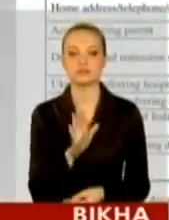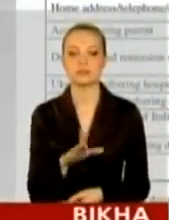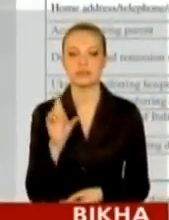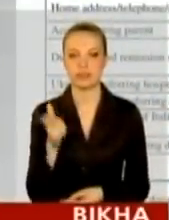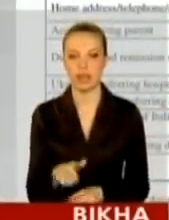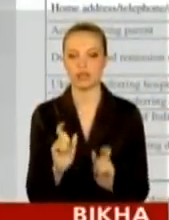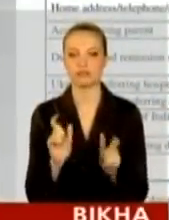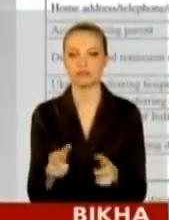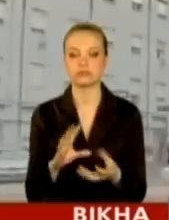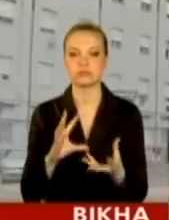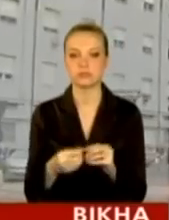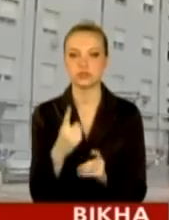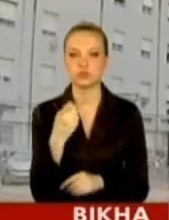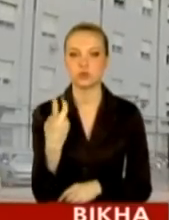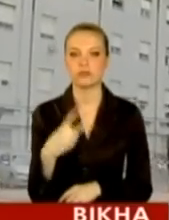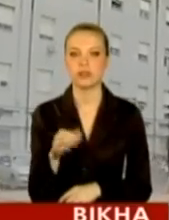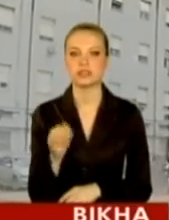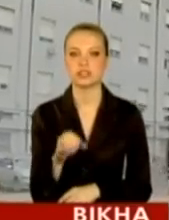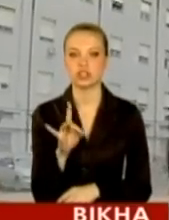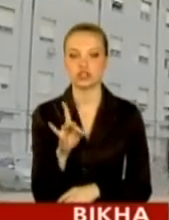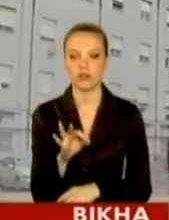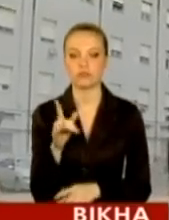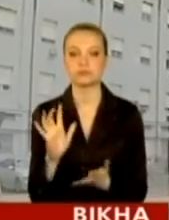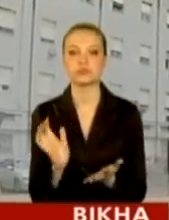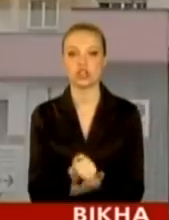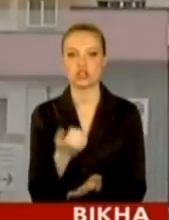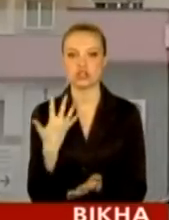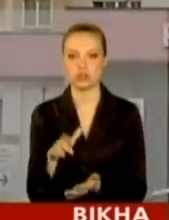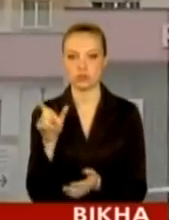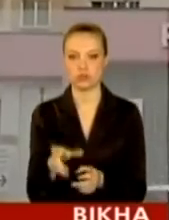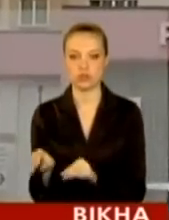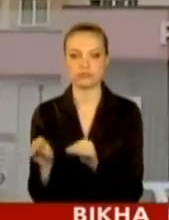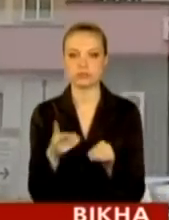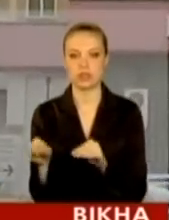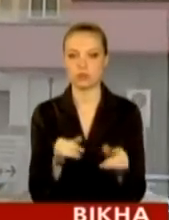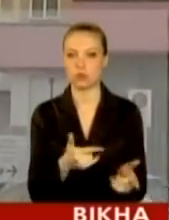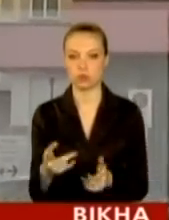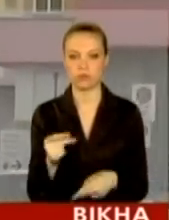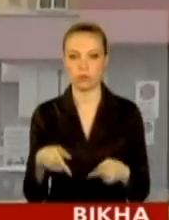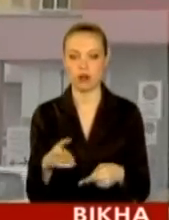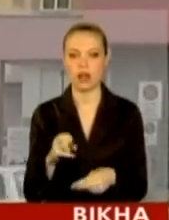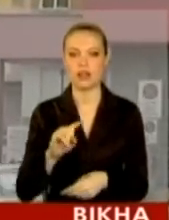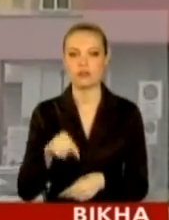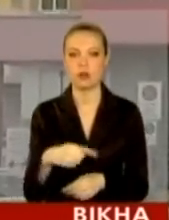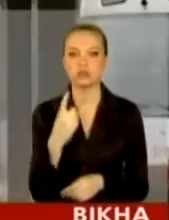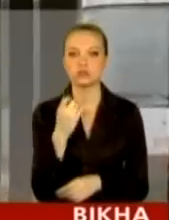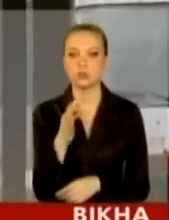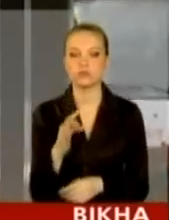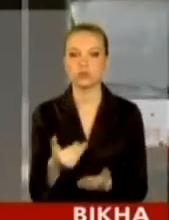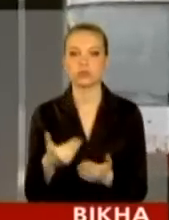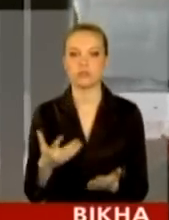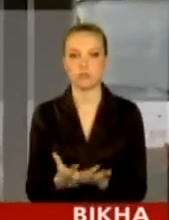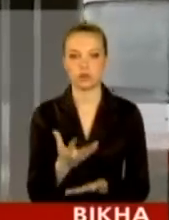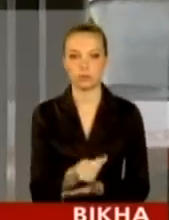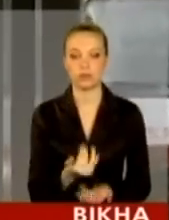Виставили рахунок 120 тисяч євро. Там знайшли вже донора і готові на операцію. От тільки вимагають 100%